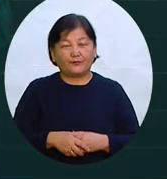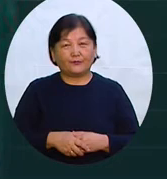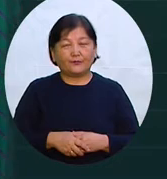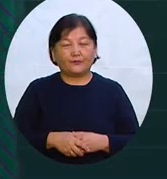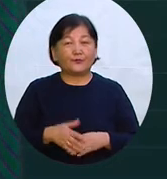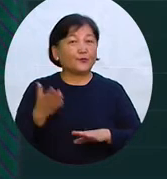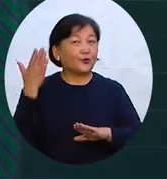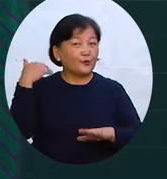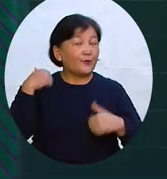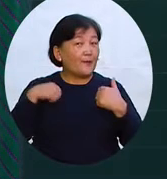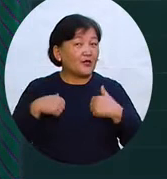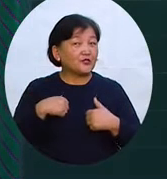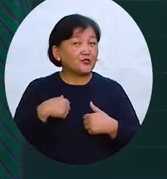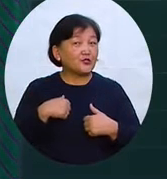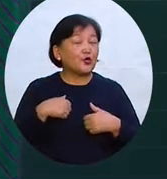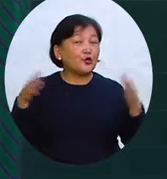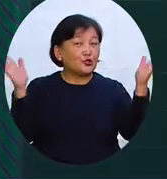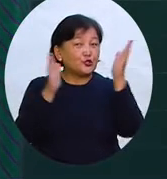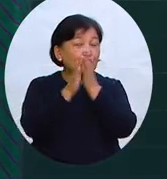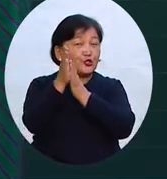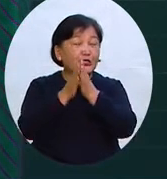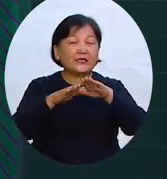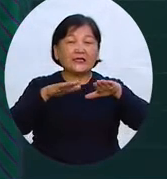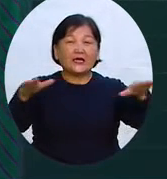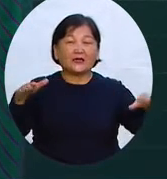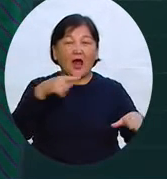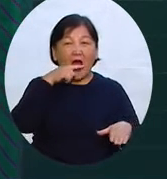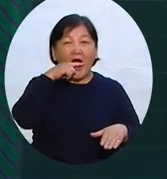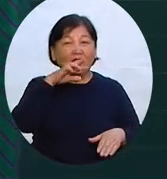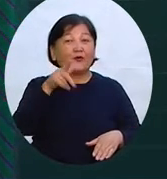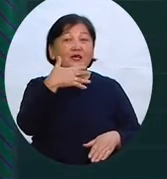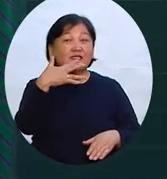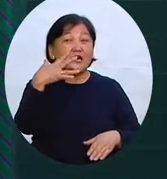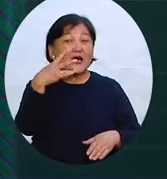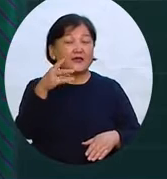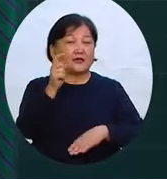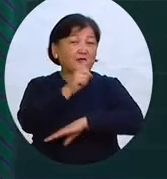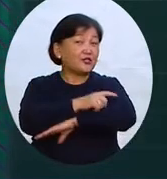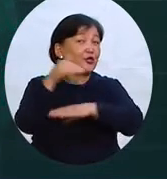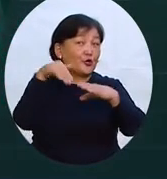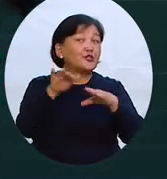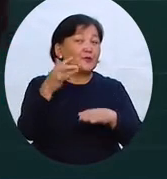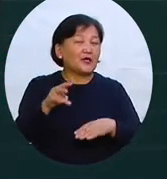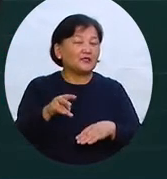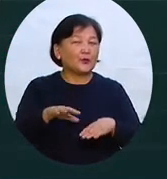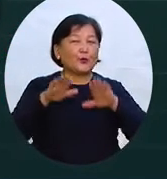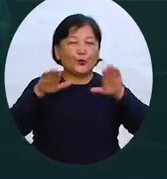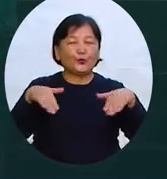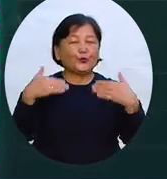За, өмнө нь багш нь энэ шүнийн талд адуу янцхан гэсэн энэ шүлгийг хичээл орж байсан. За, тэр хүүхдүүдээ мэн